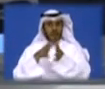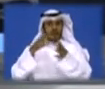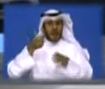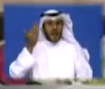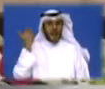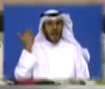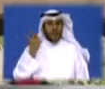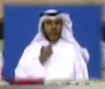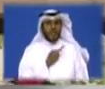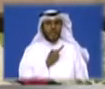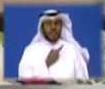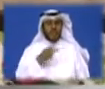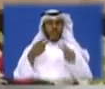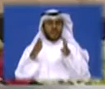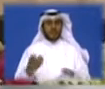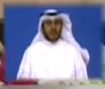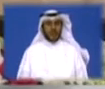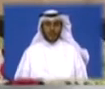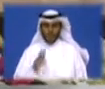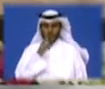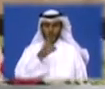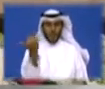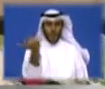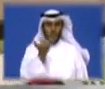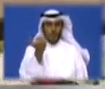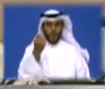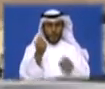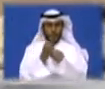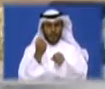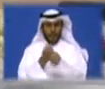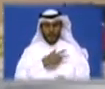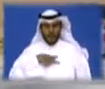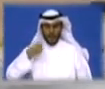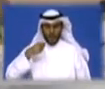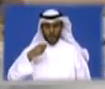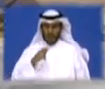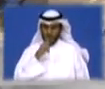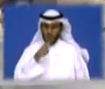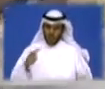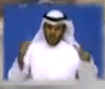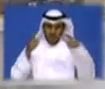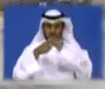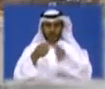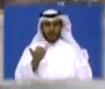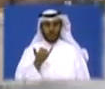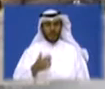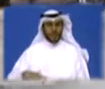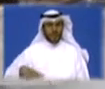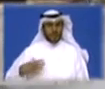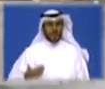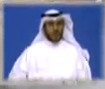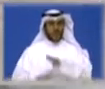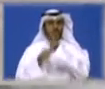الثلاثاء الماضي اكد مجلس الوزراء على اهميه ما تضمنه نطق السامي والخطاب الاميري الذي